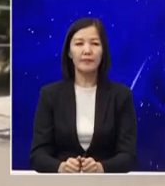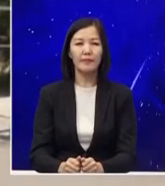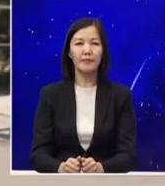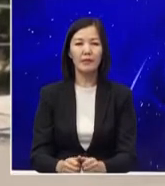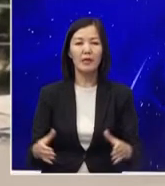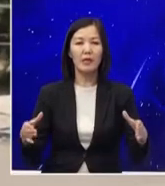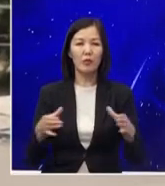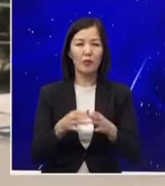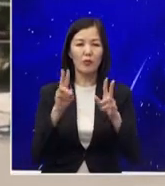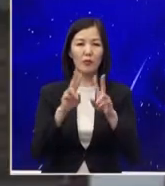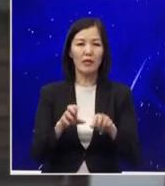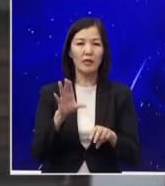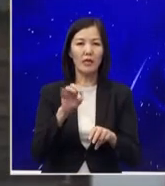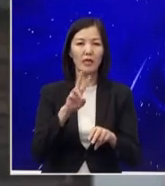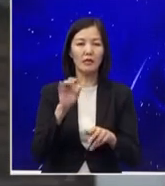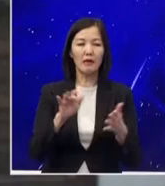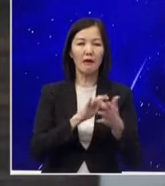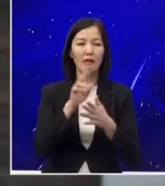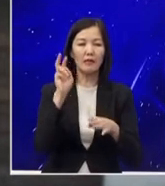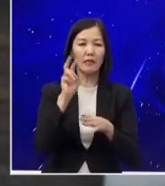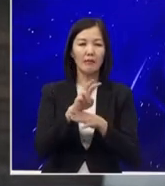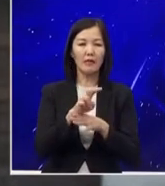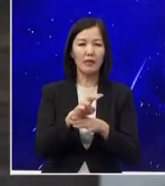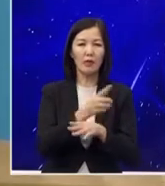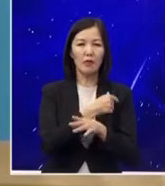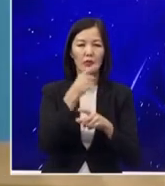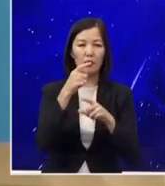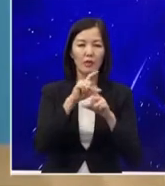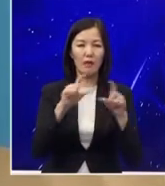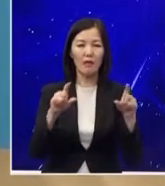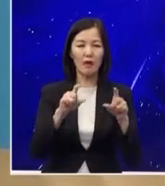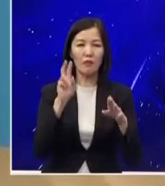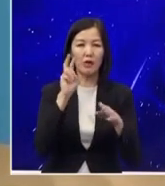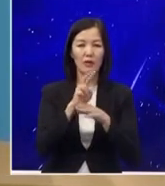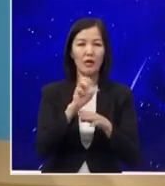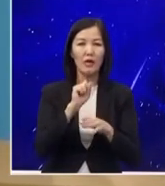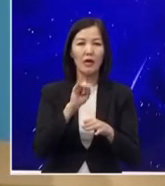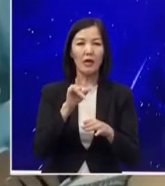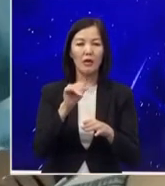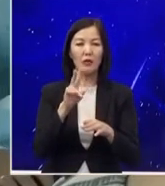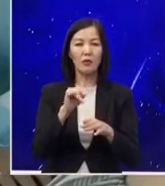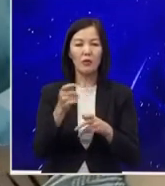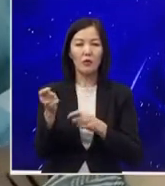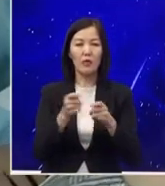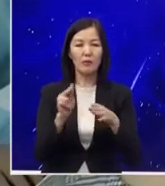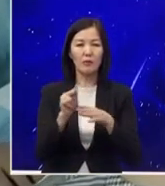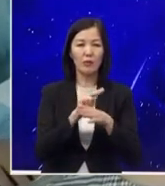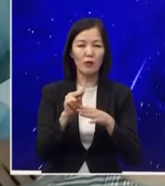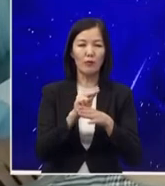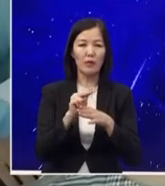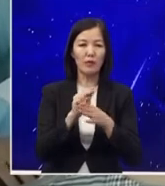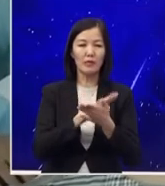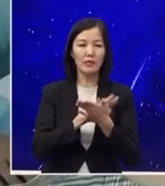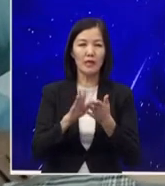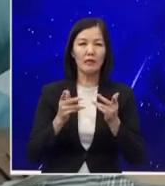Мониторингтік топ әуелі Есік қаласына барды, орталық ауруханаға бас сұқты. Топ жетекшісі Айгүл Сағадибекқызы емдеу мекемесінің санитарлық